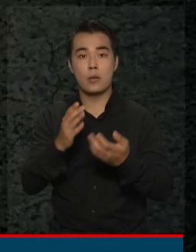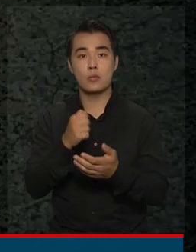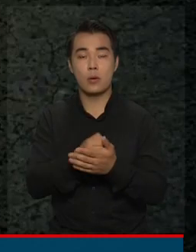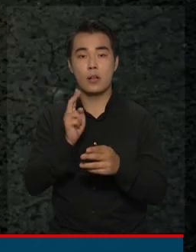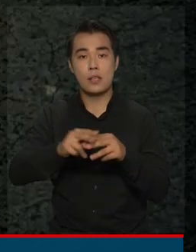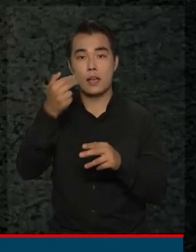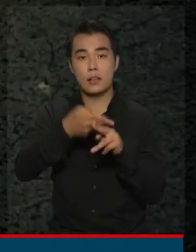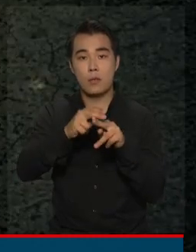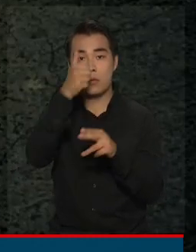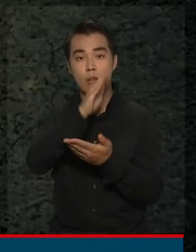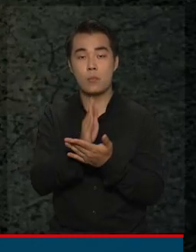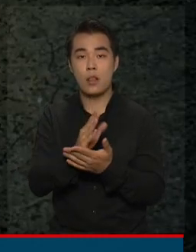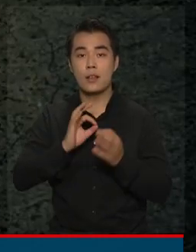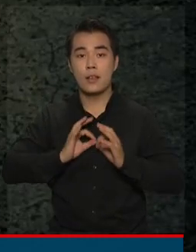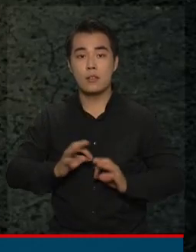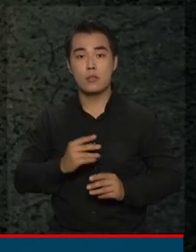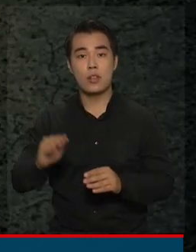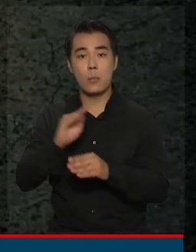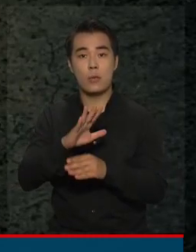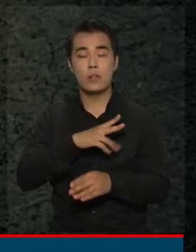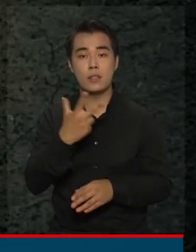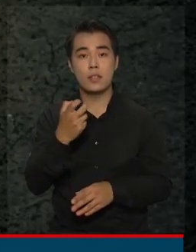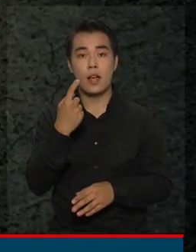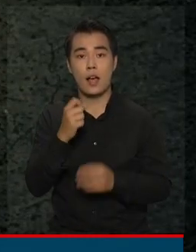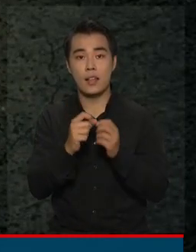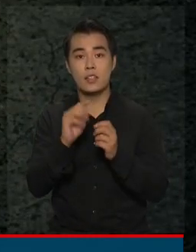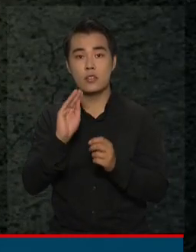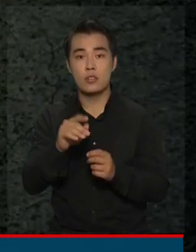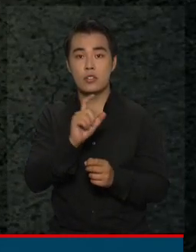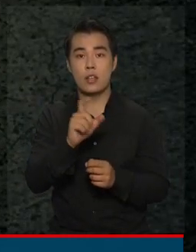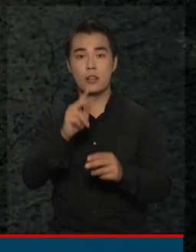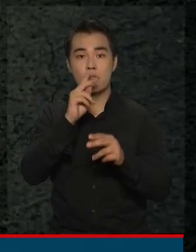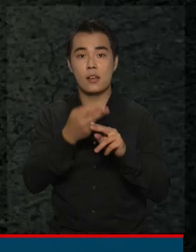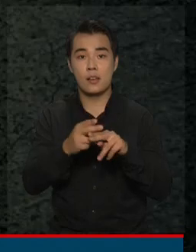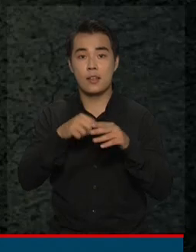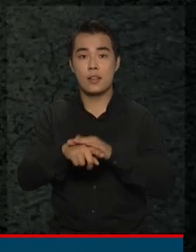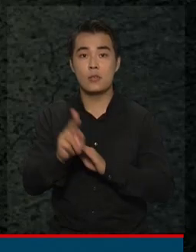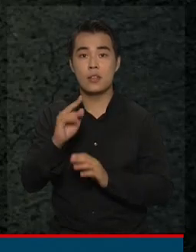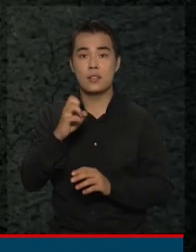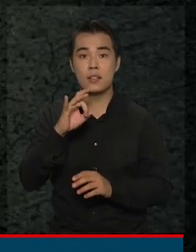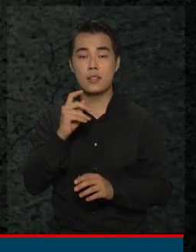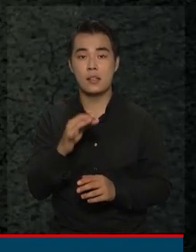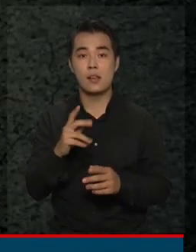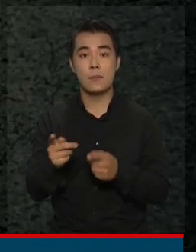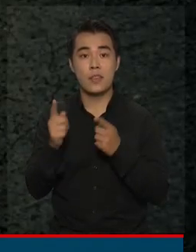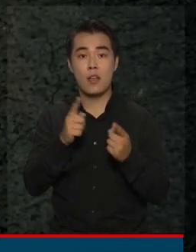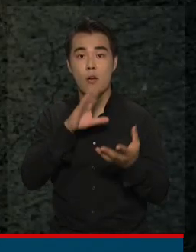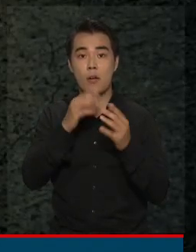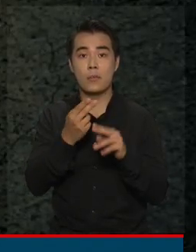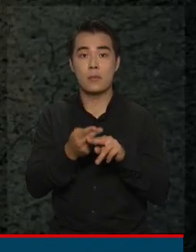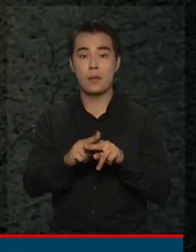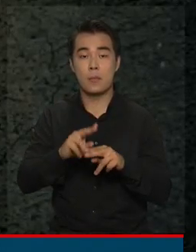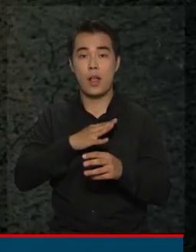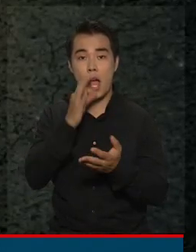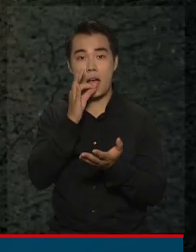года. Также в Генпрокуратуре добавили, что 311 000 человек из числа ссыльных, спецпоселенцев и привлеченных к